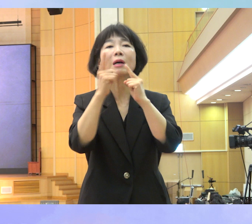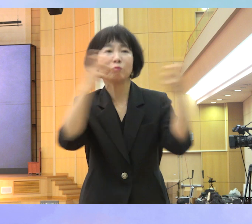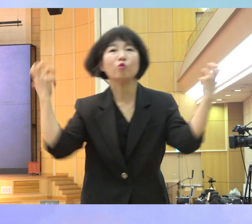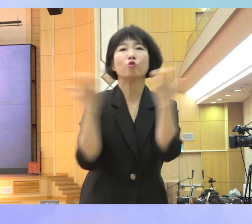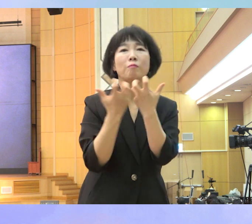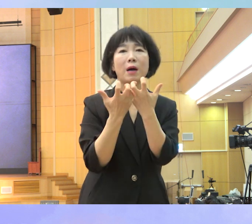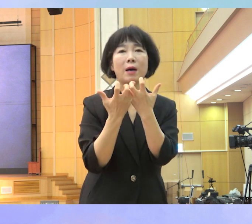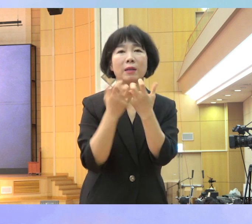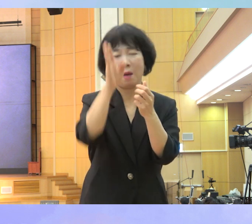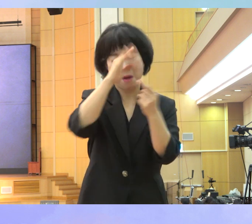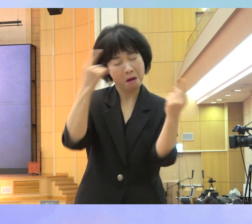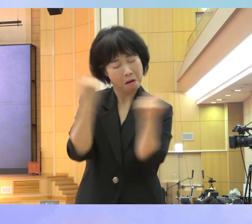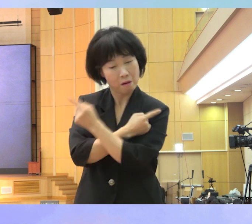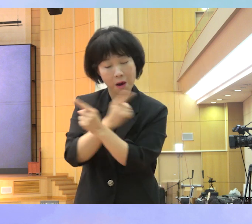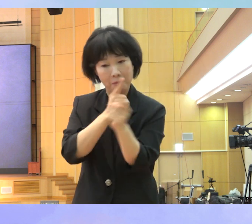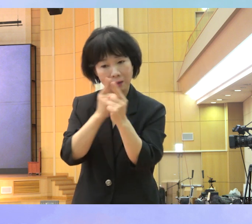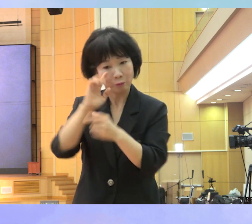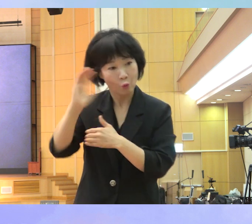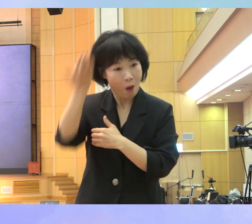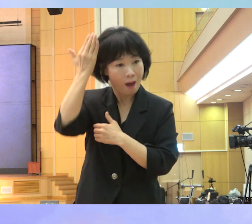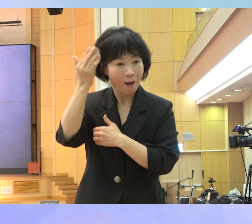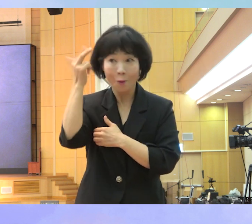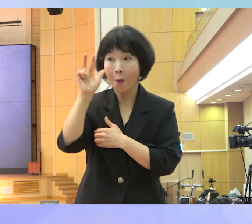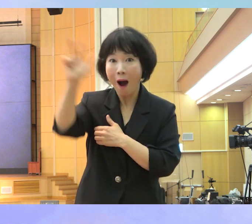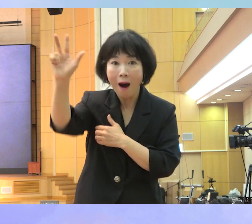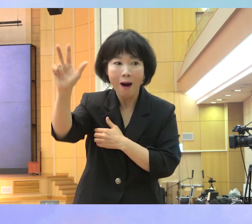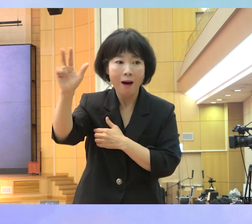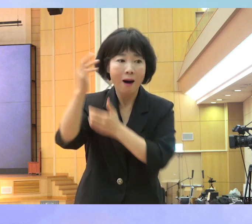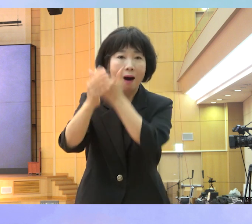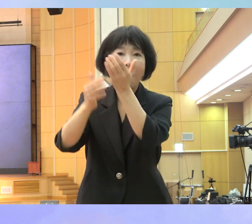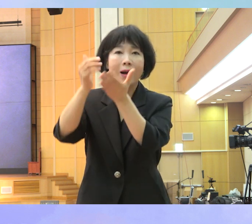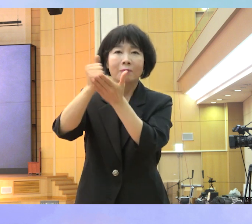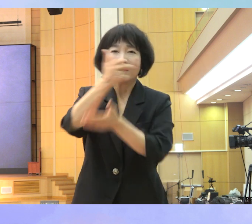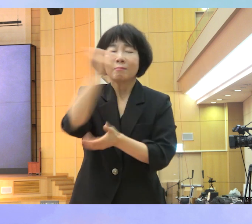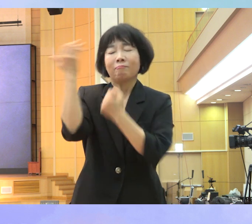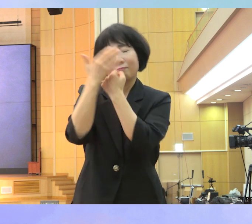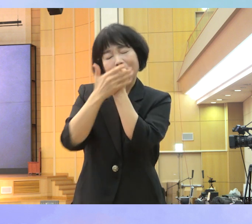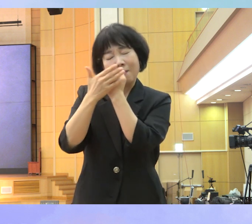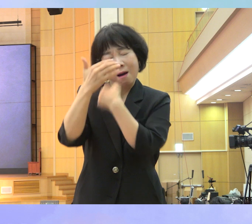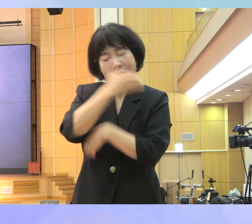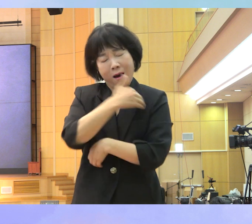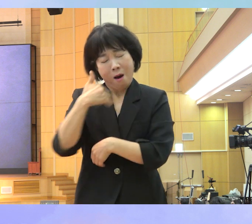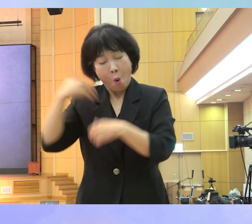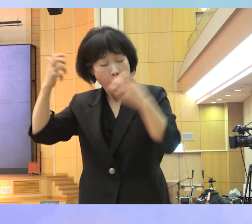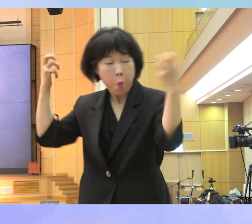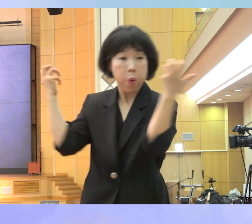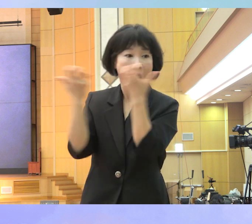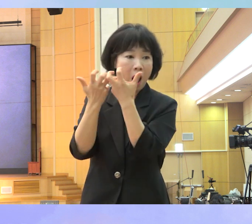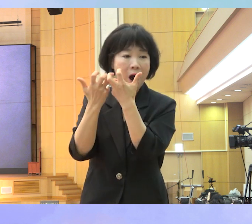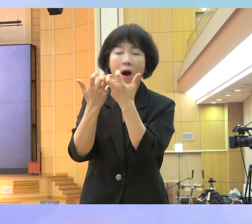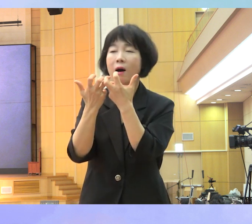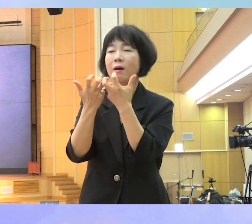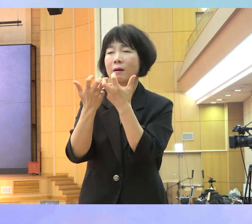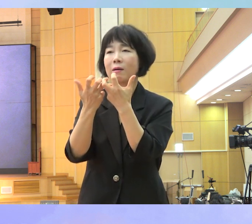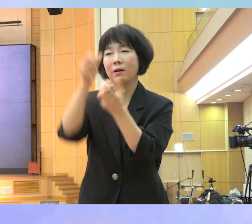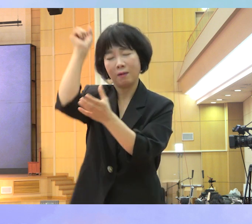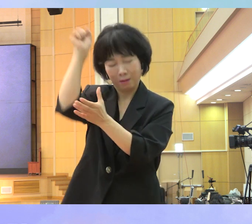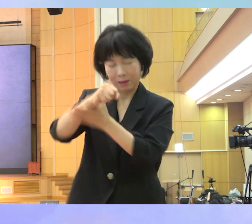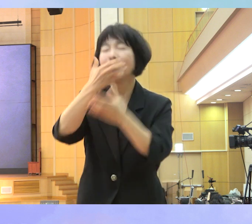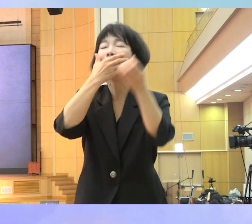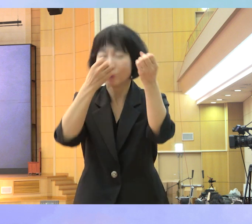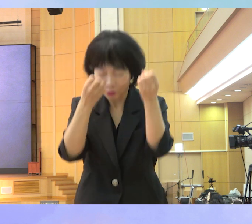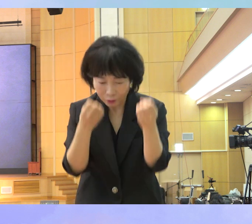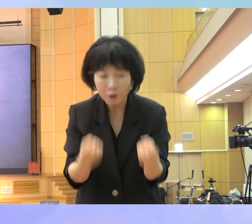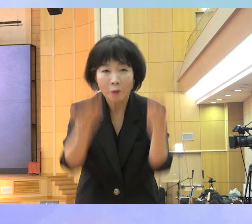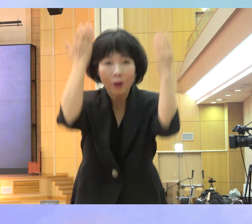말씀, 신유의 말씀이 되어 돌아갈 때는 주님의 한없는 은혜가 넘치는 귀한 신명들 다 될 수 있도록 우리